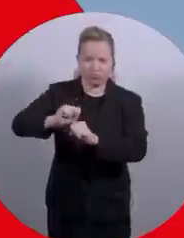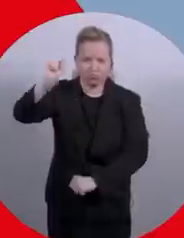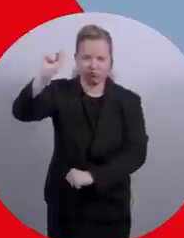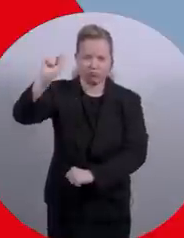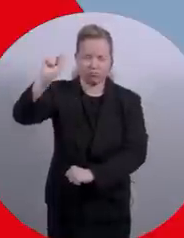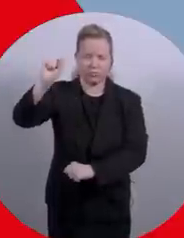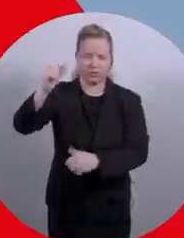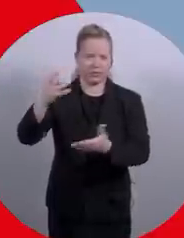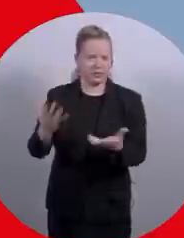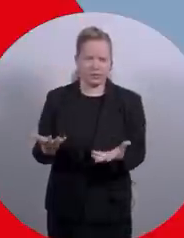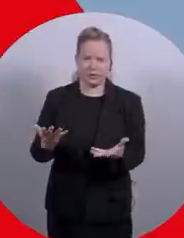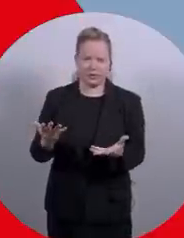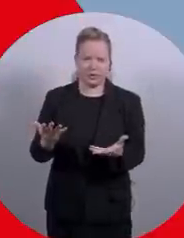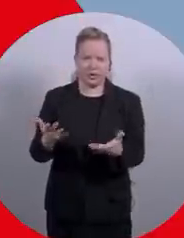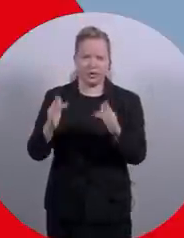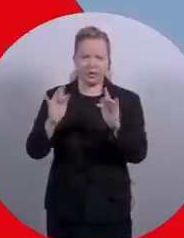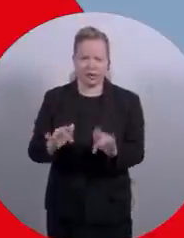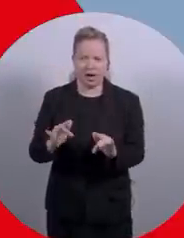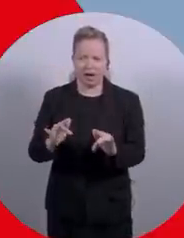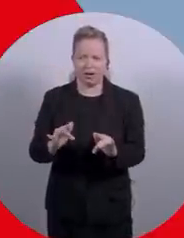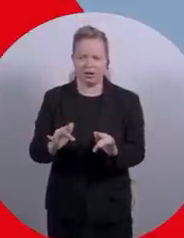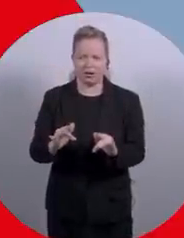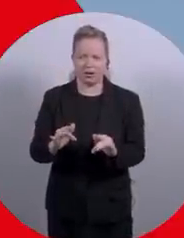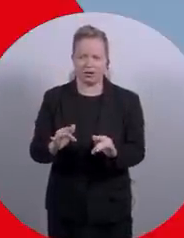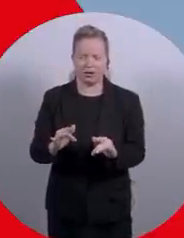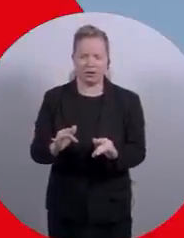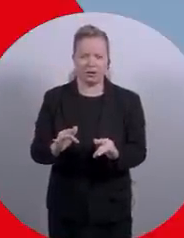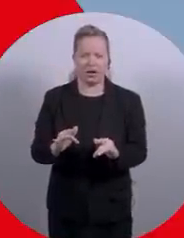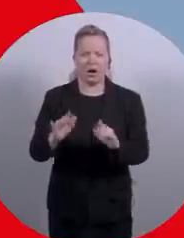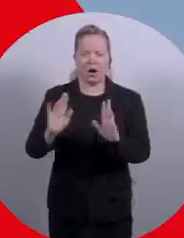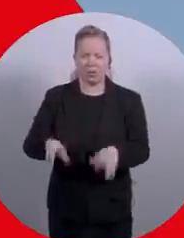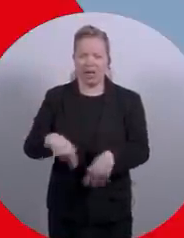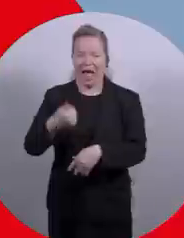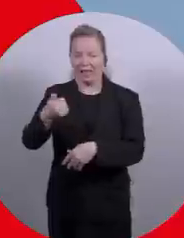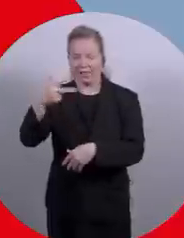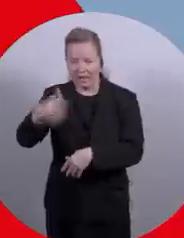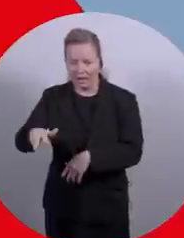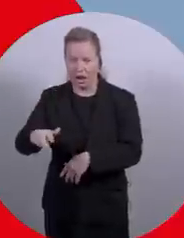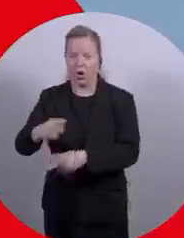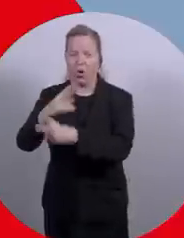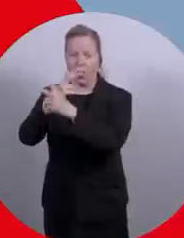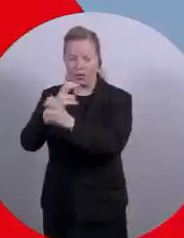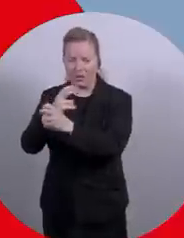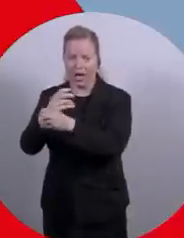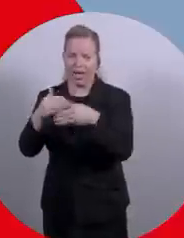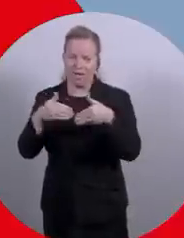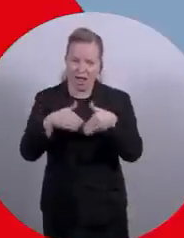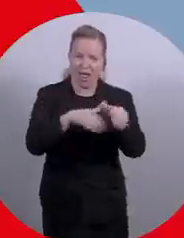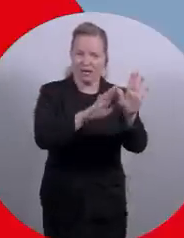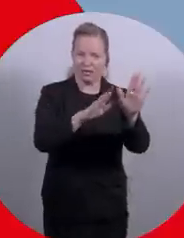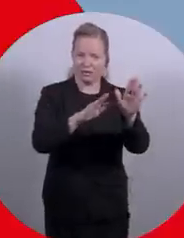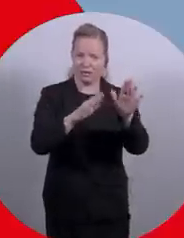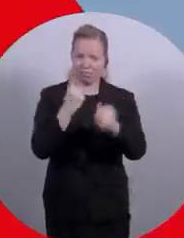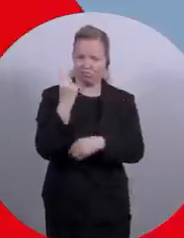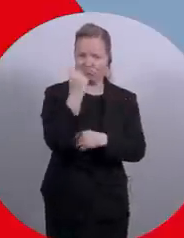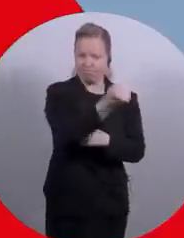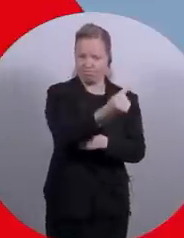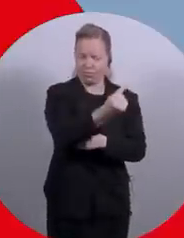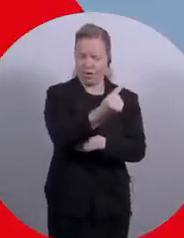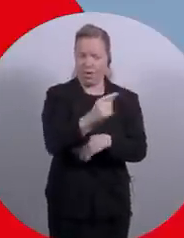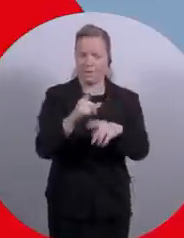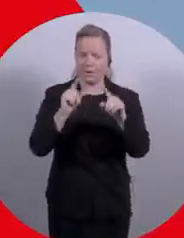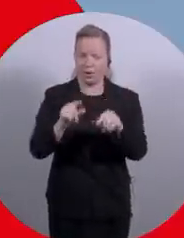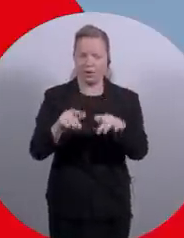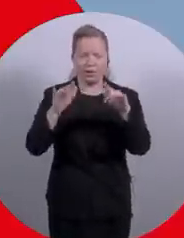zu wenig Ärzte wir brauchen mehr an Studienplätzen wir wissen auch dass das eine menstr teures Studium